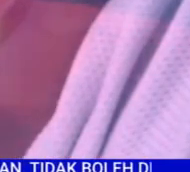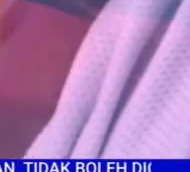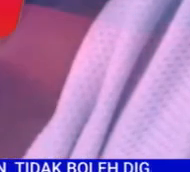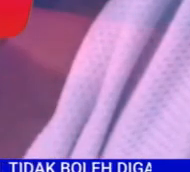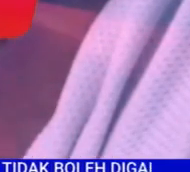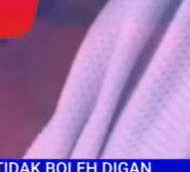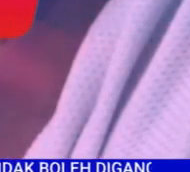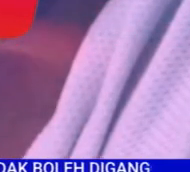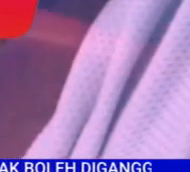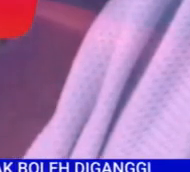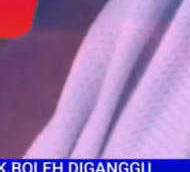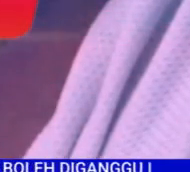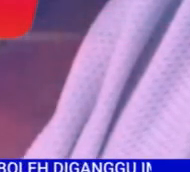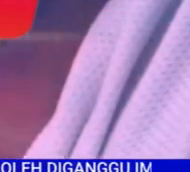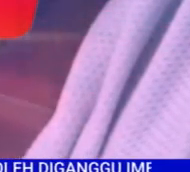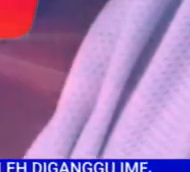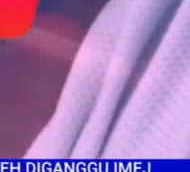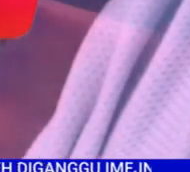maaf